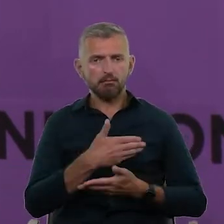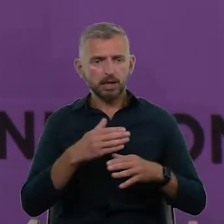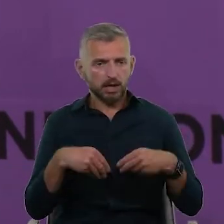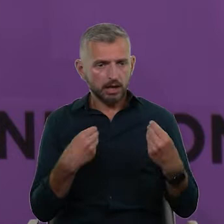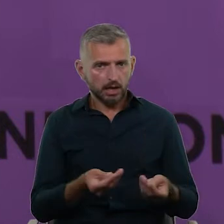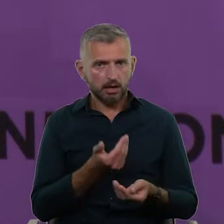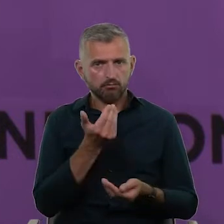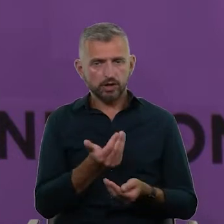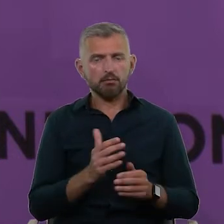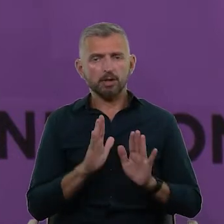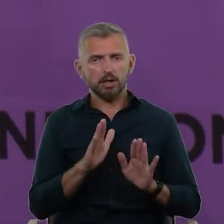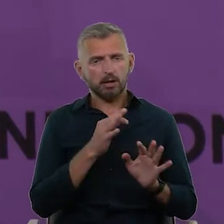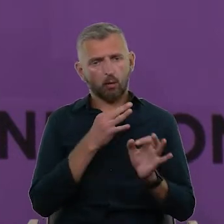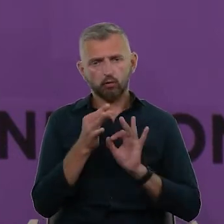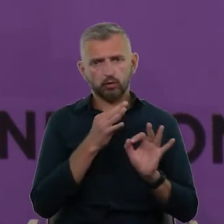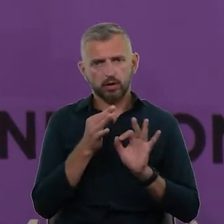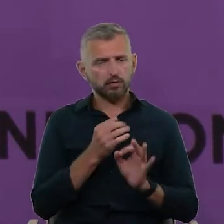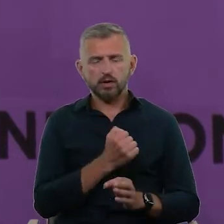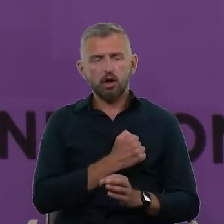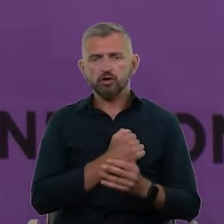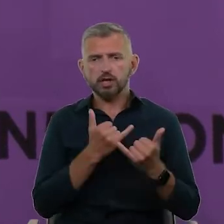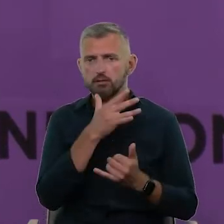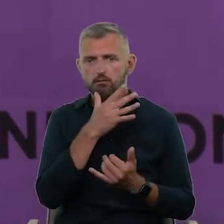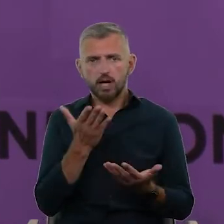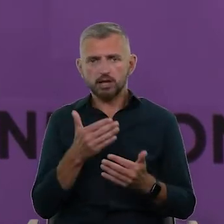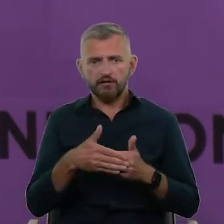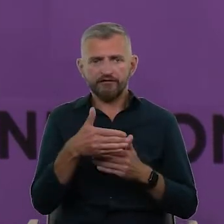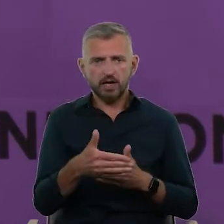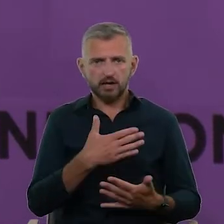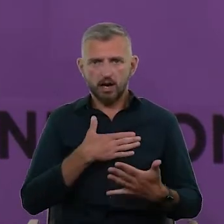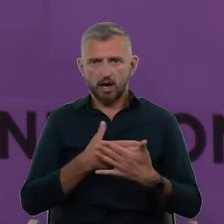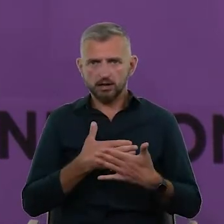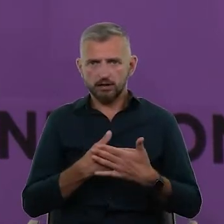надаємо їм тільки консультацію. На жаль, на даний момент, в фазі